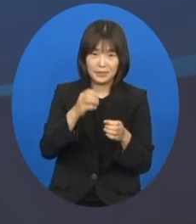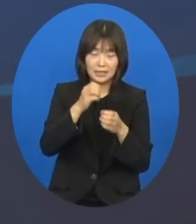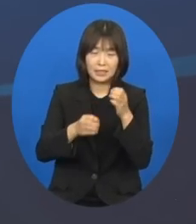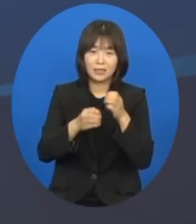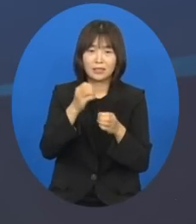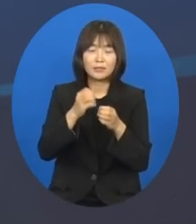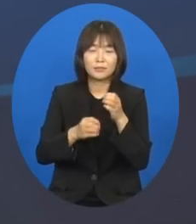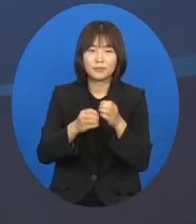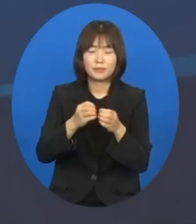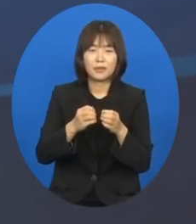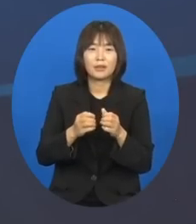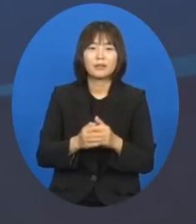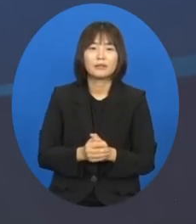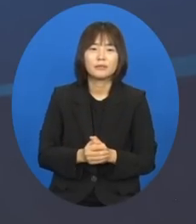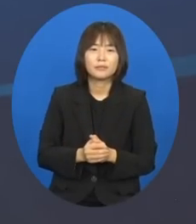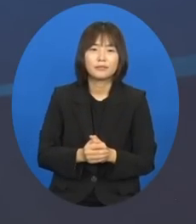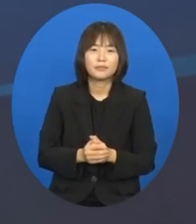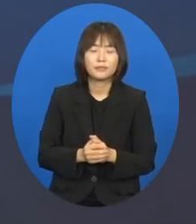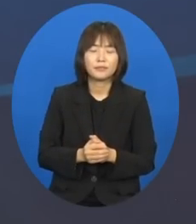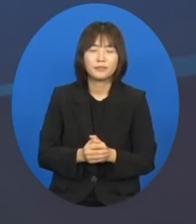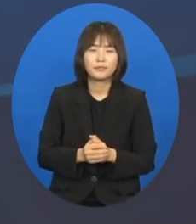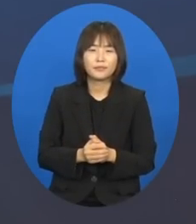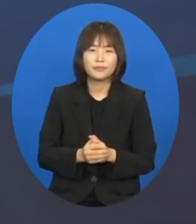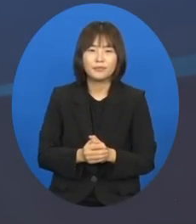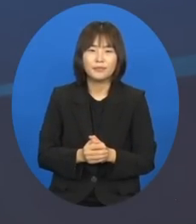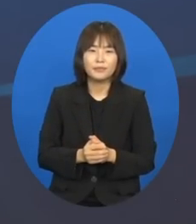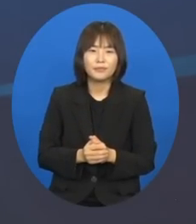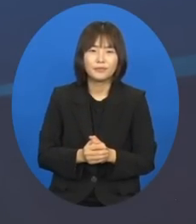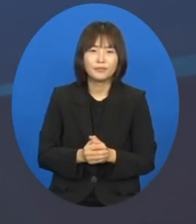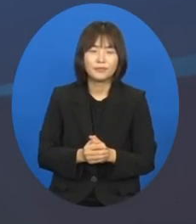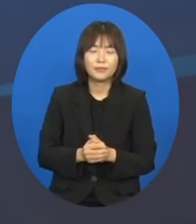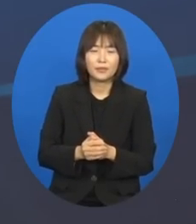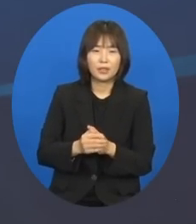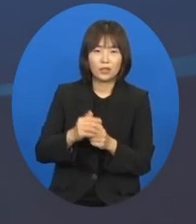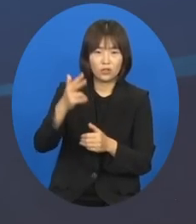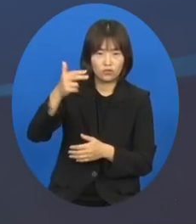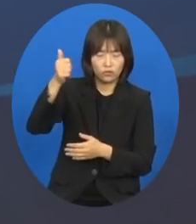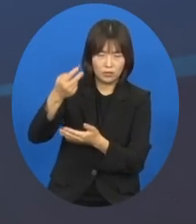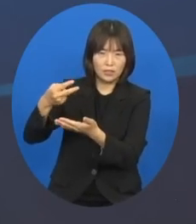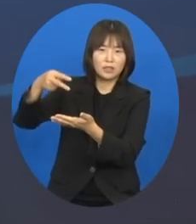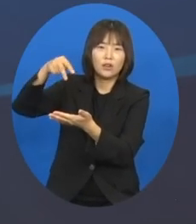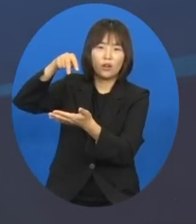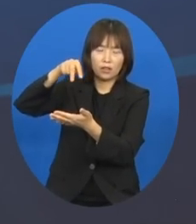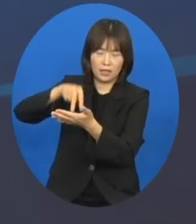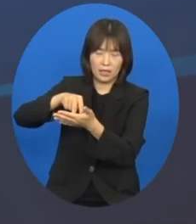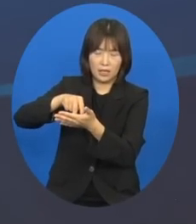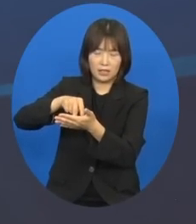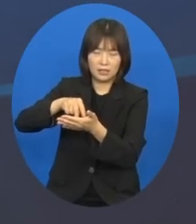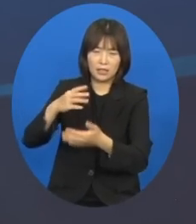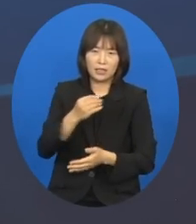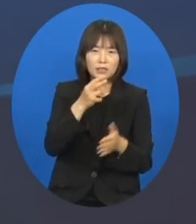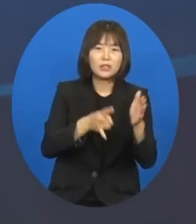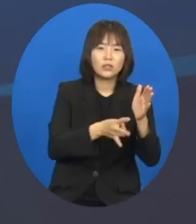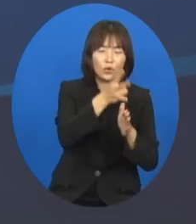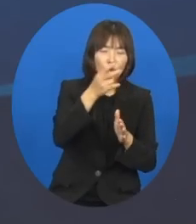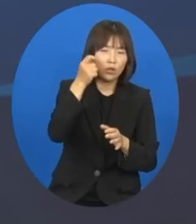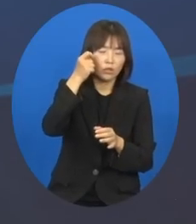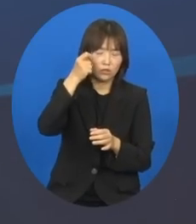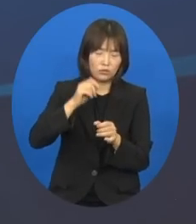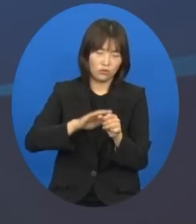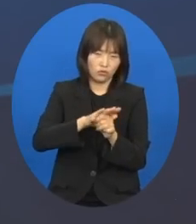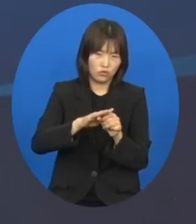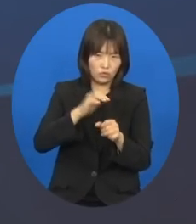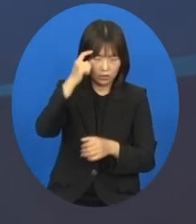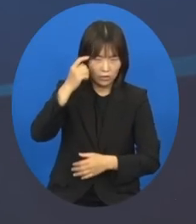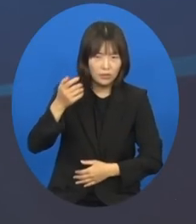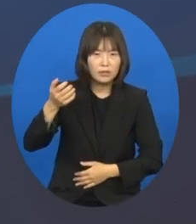13절 시편 102편 13절 시작 주께서 일어나사 시온을